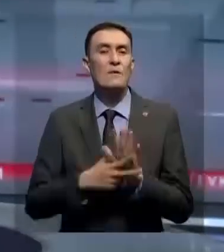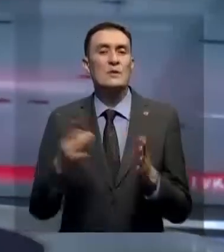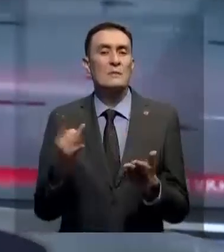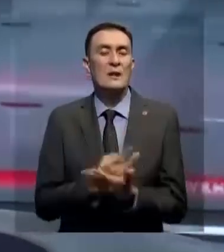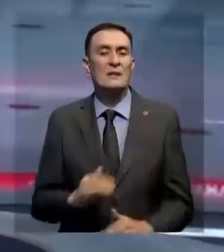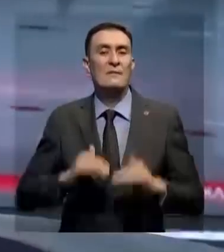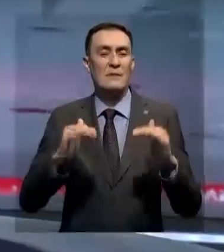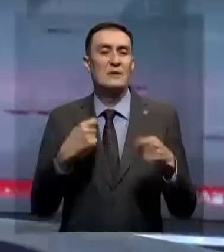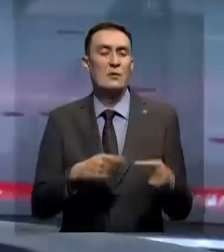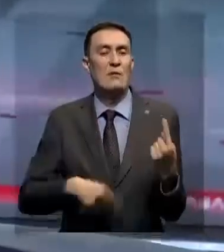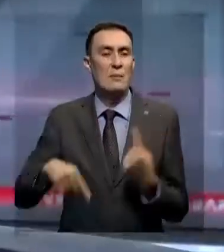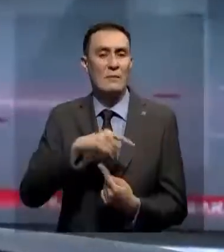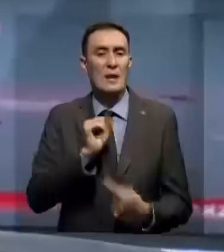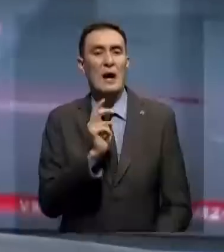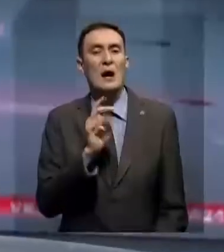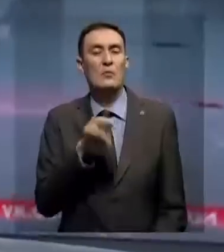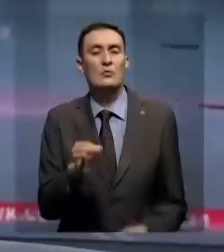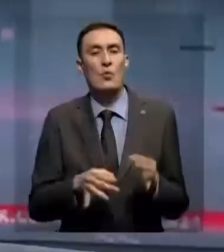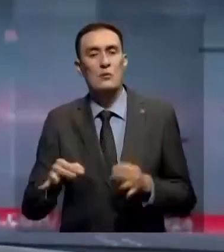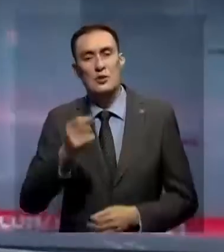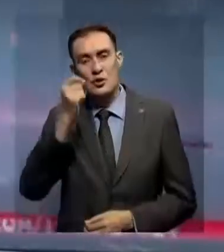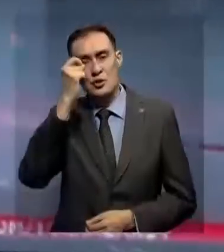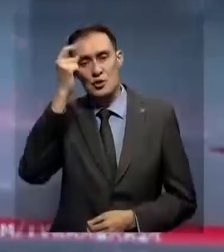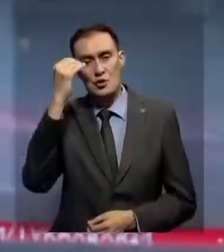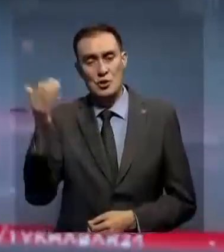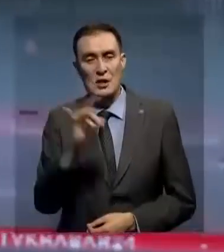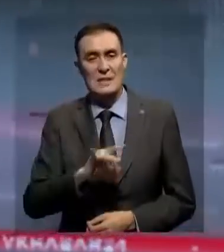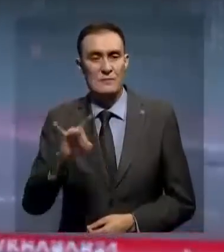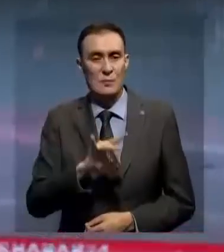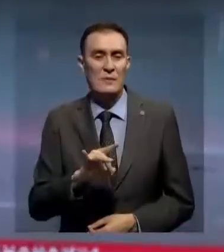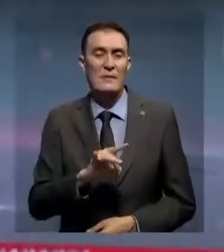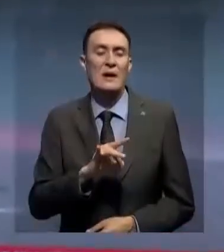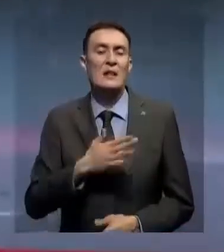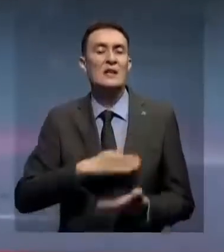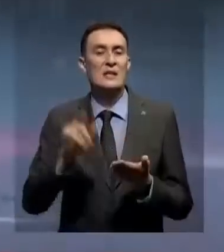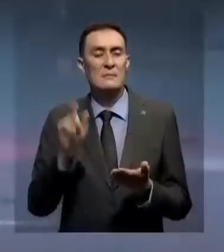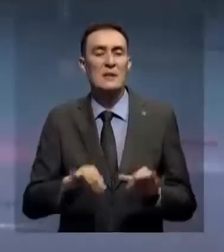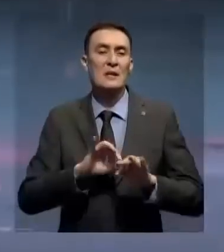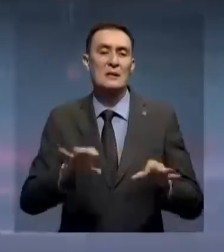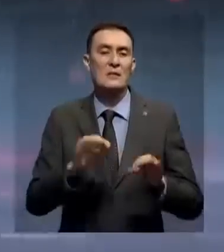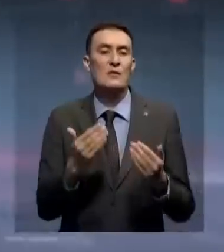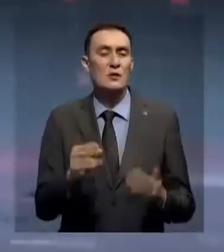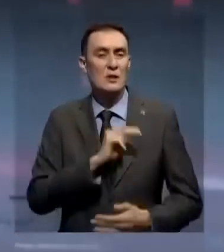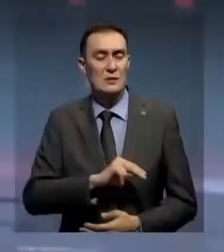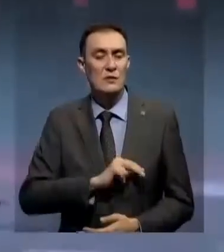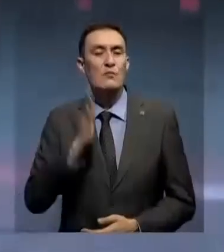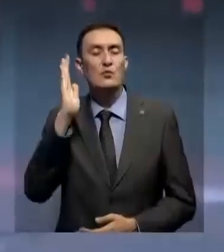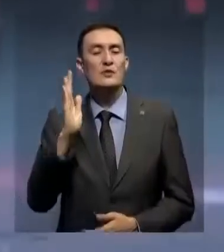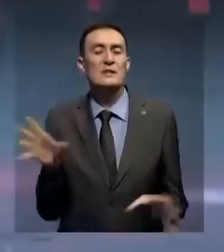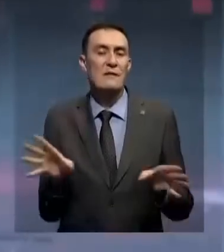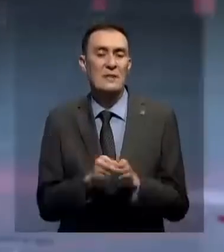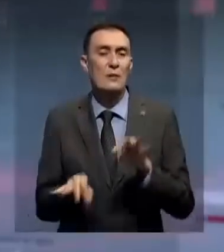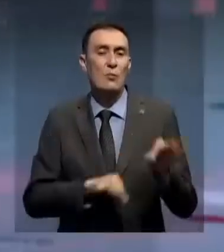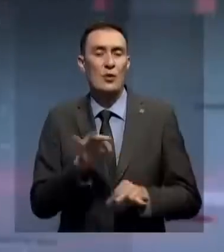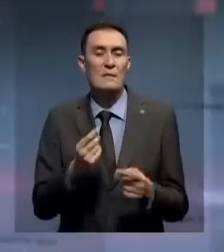8 раз вырос торговый оборот между Акмолинской областью и Чешской республикой. Аслан Абуталипов расскажет о действующих и будущих